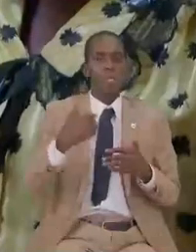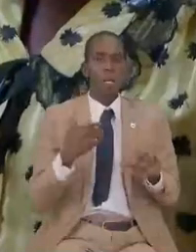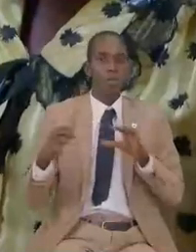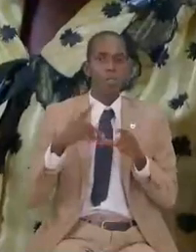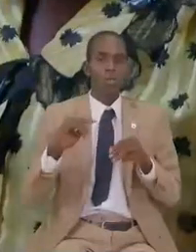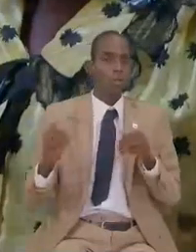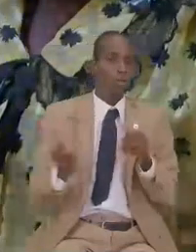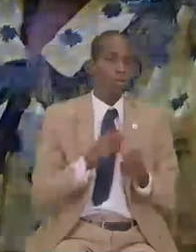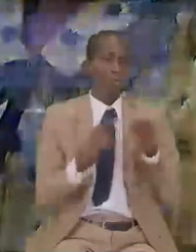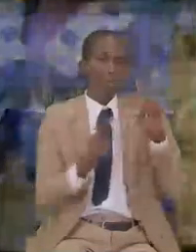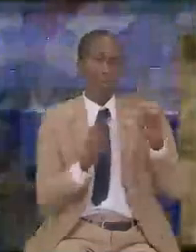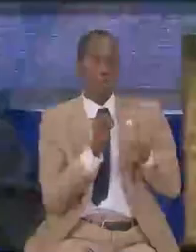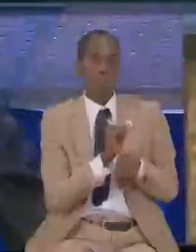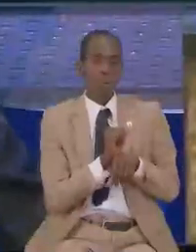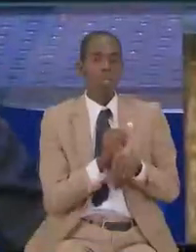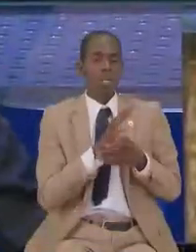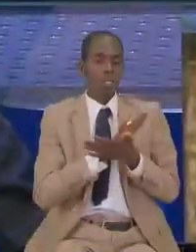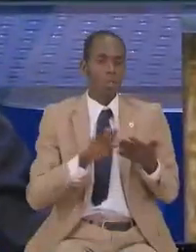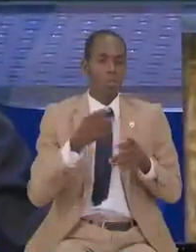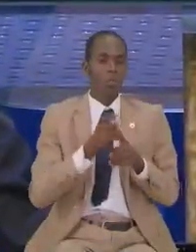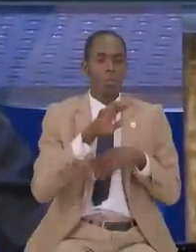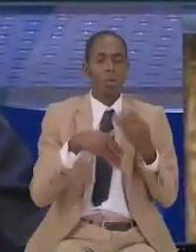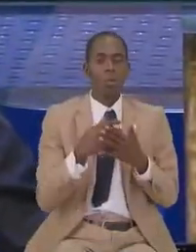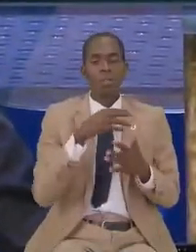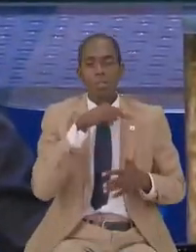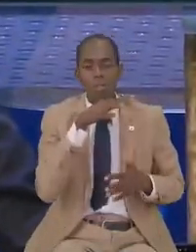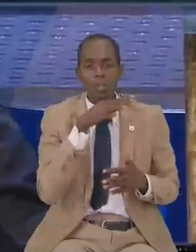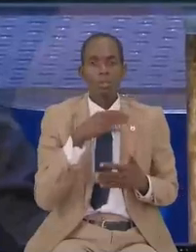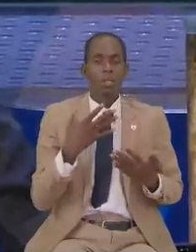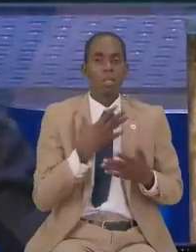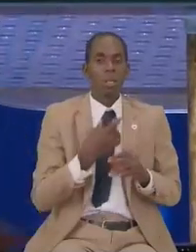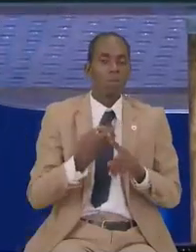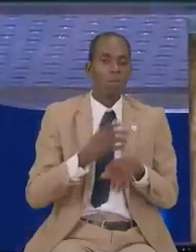premier. Je vous ai purifié de toutes vos idoles, de toutes vos souillures,